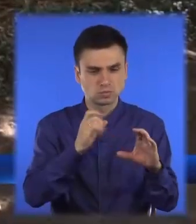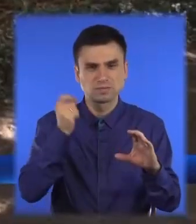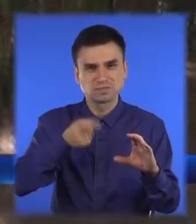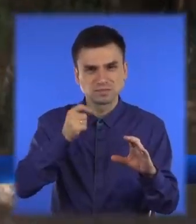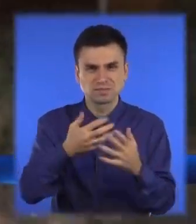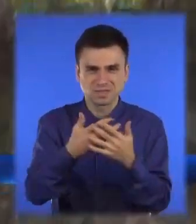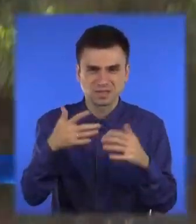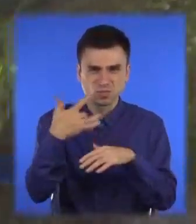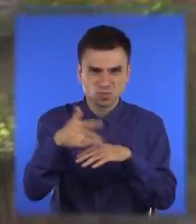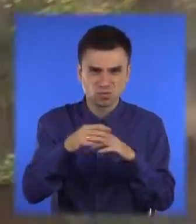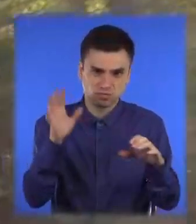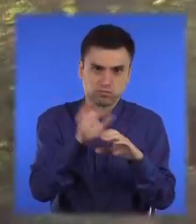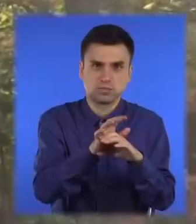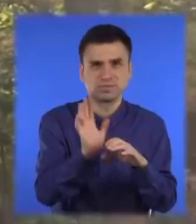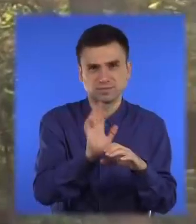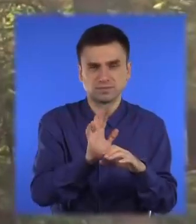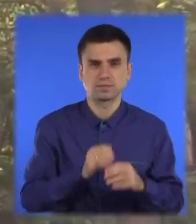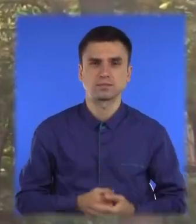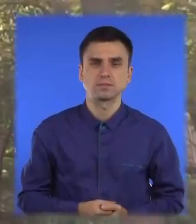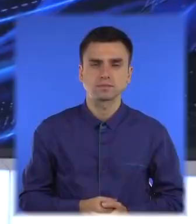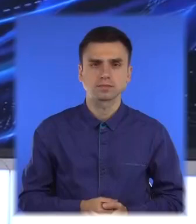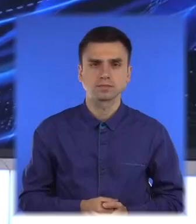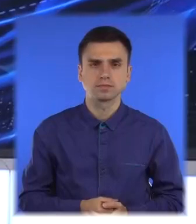Олена Трунова, Віталій Кваша, Перший міський.